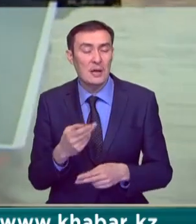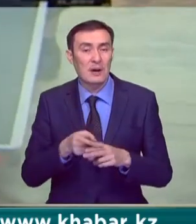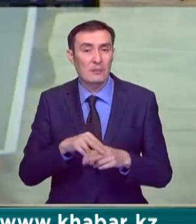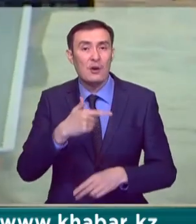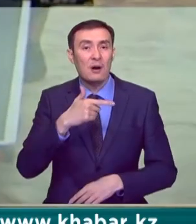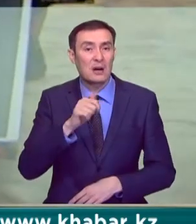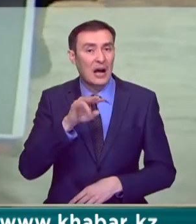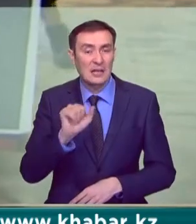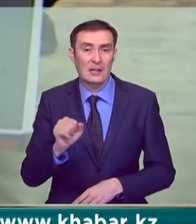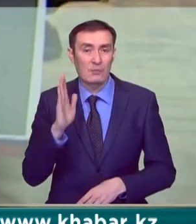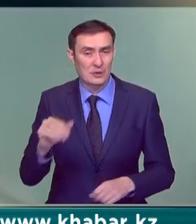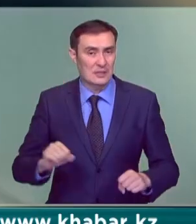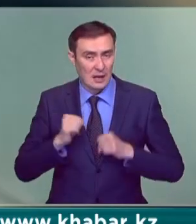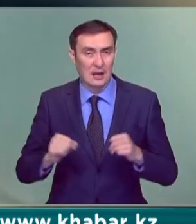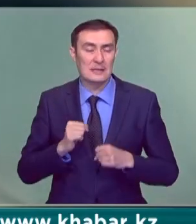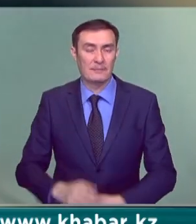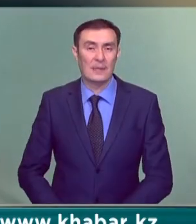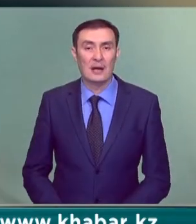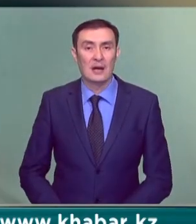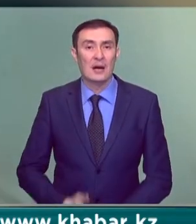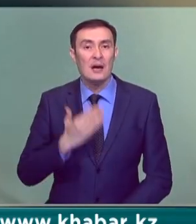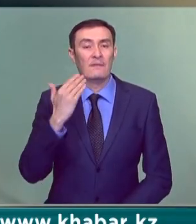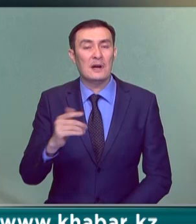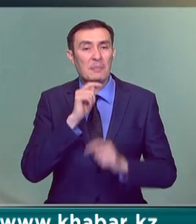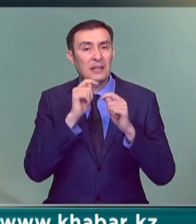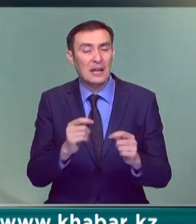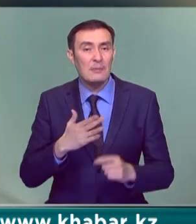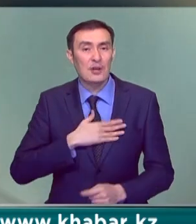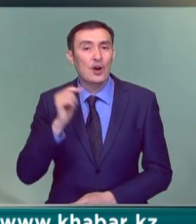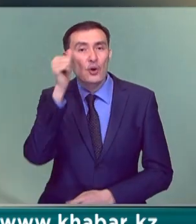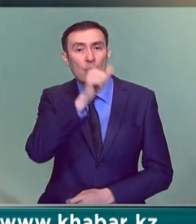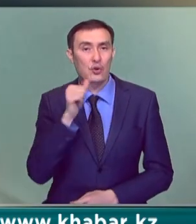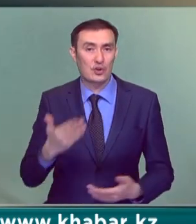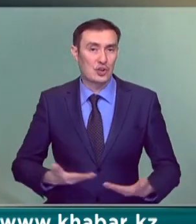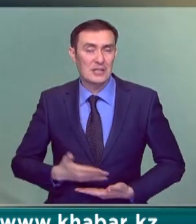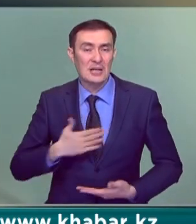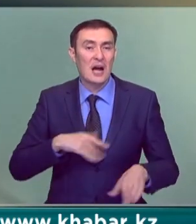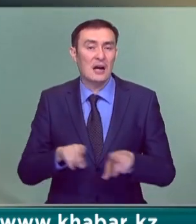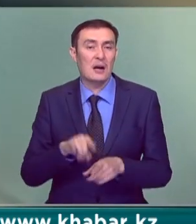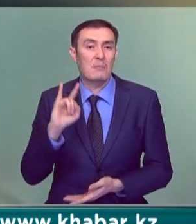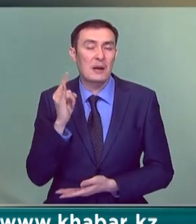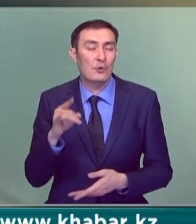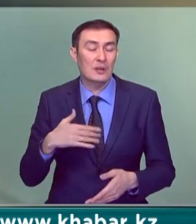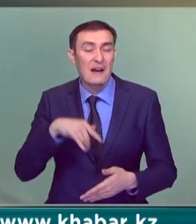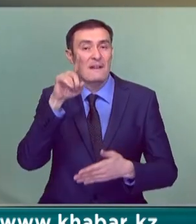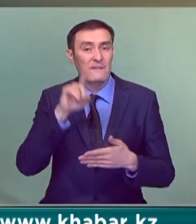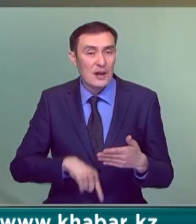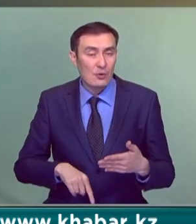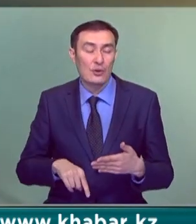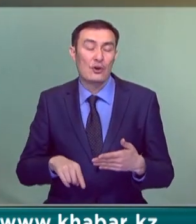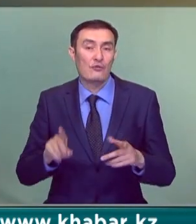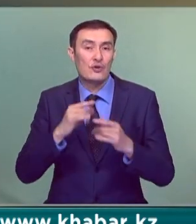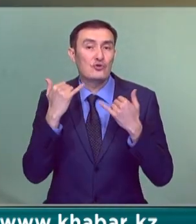намерена сдаваться вы подарили мне целый год жизни я как маленький ребенок продолжаю верит в чудеса